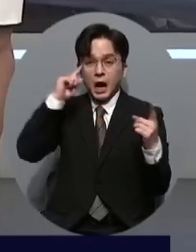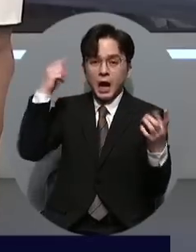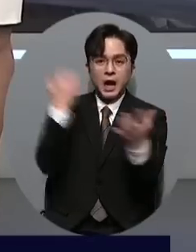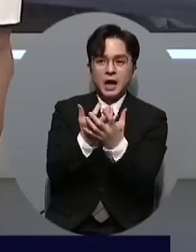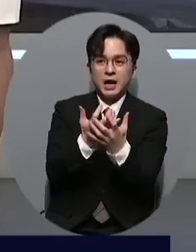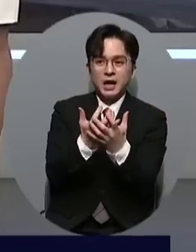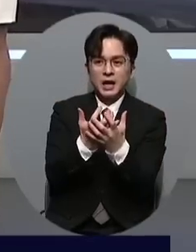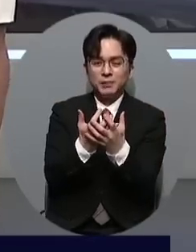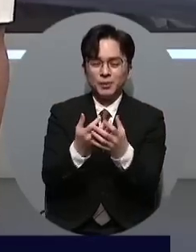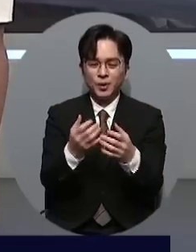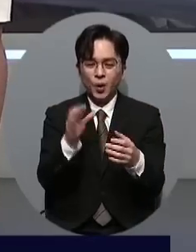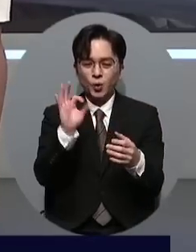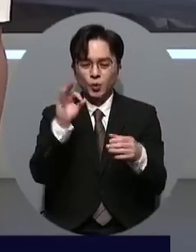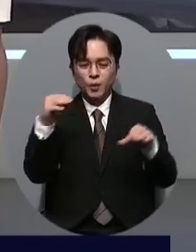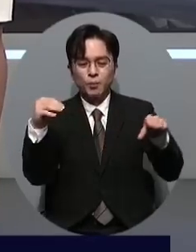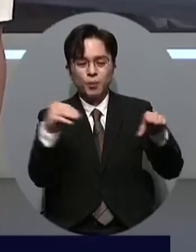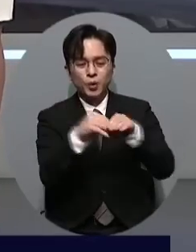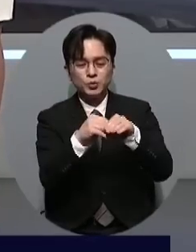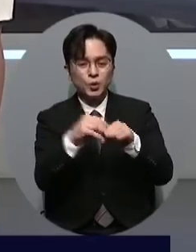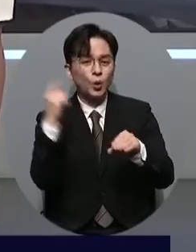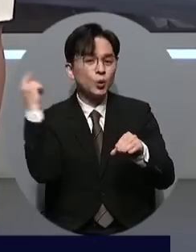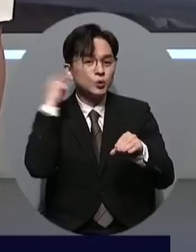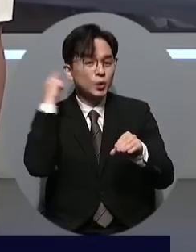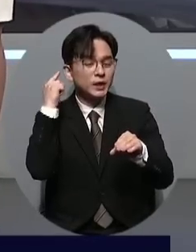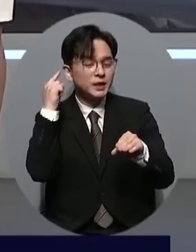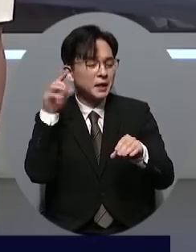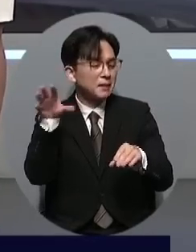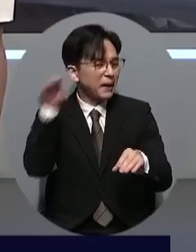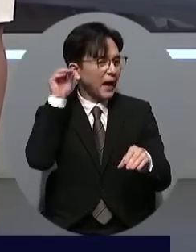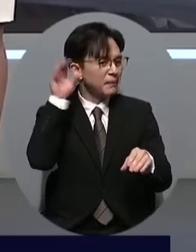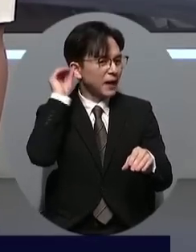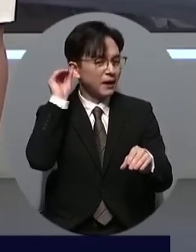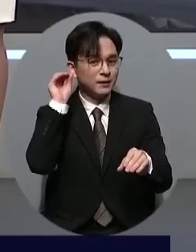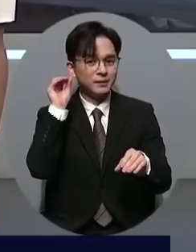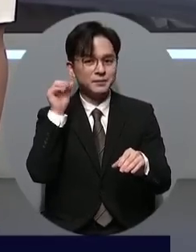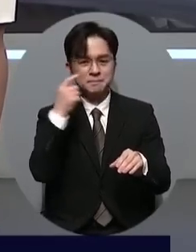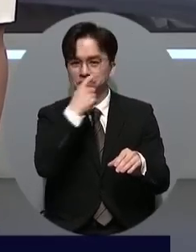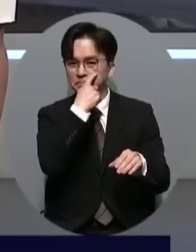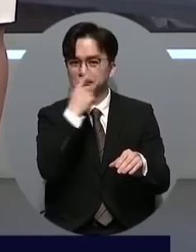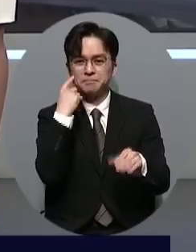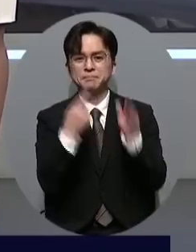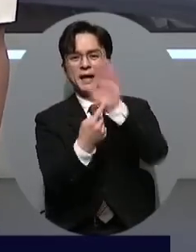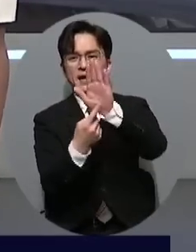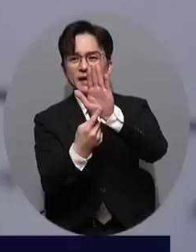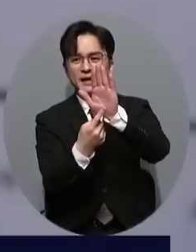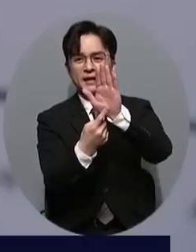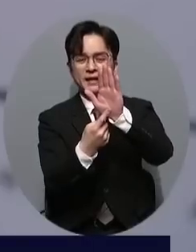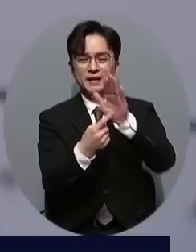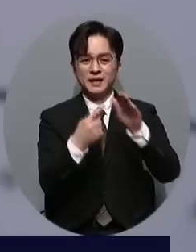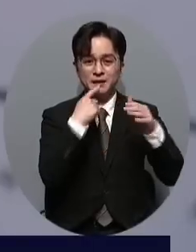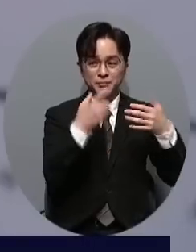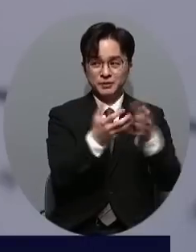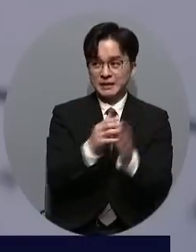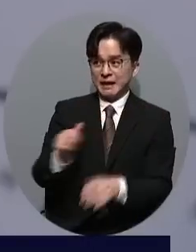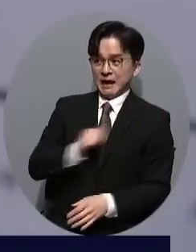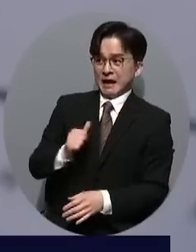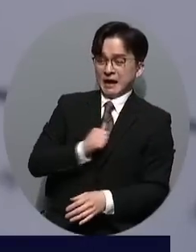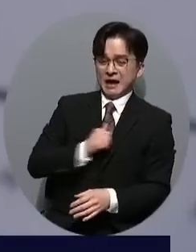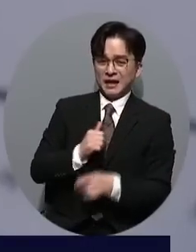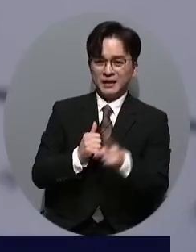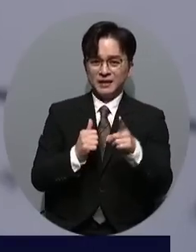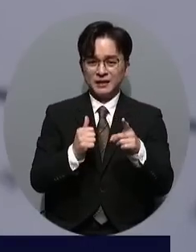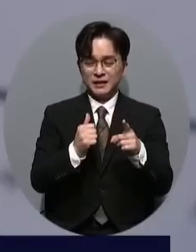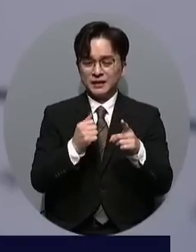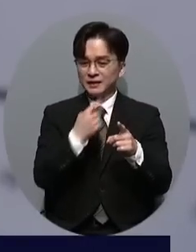장관의 폭로가 노의원 비례 의혹과 관련해 깊은 인상을 남긴 것도 부정할 수 없는 사실입니다 그래서 오늘 27일